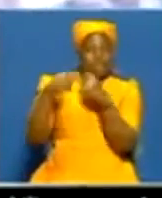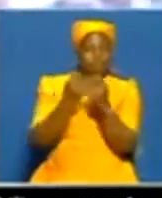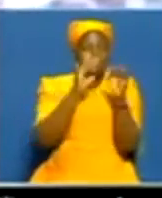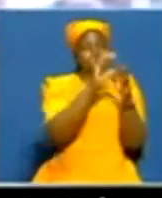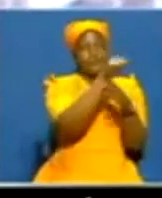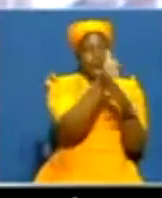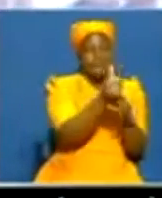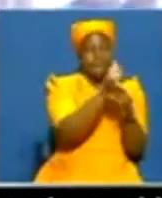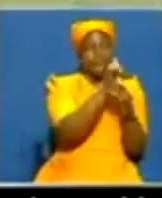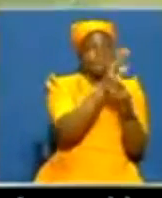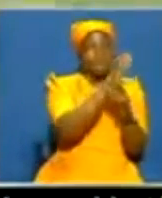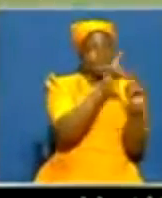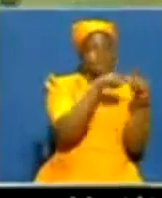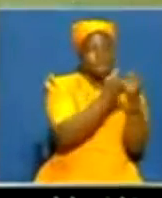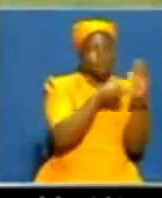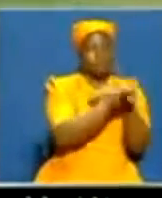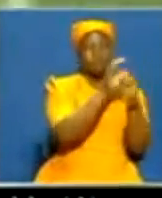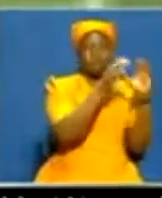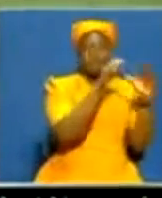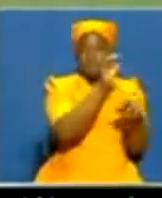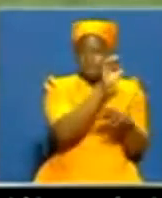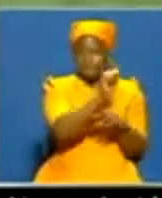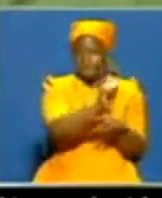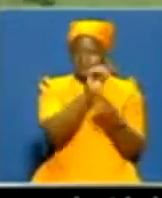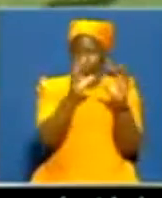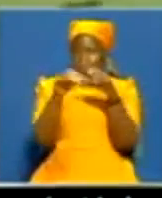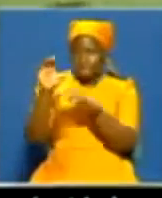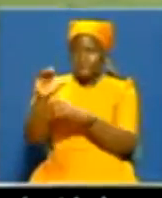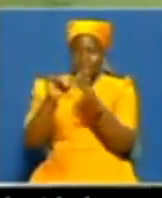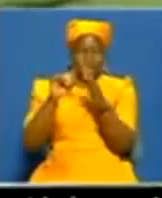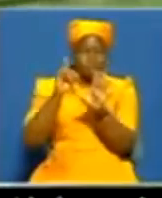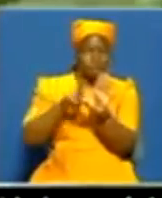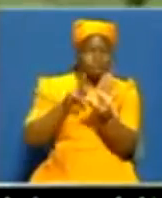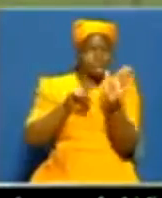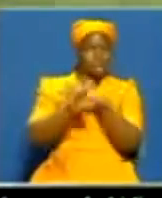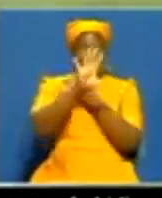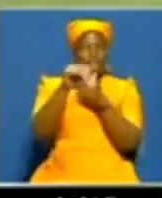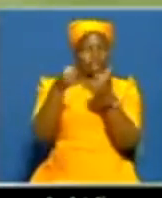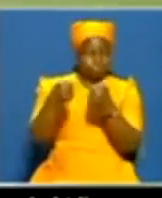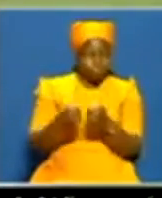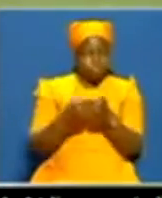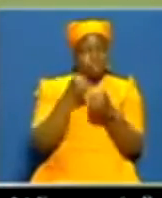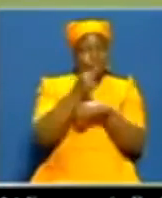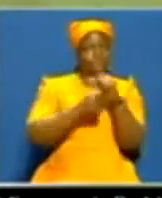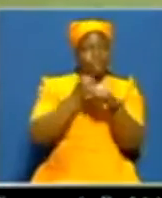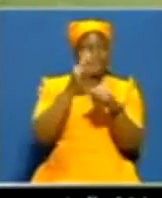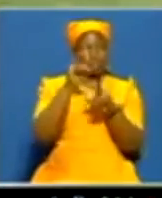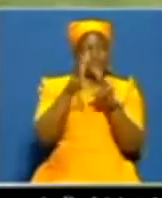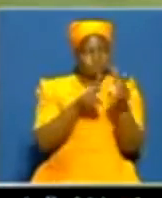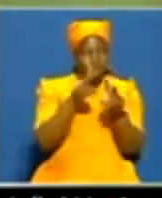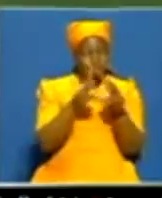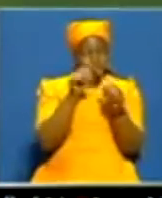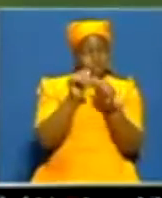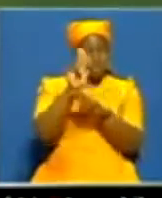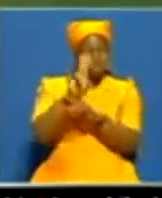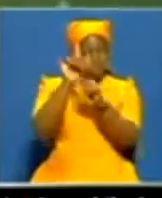kundi C kushiriki kinyang'anyiro cha Bara Afrika mwaka 2022 ambacho pia kitatumiwa kama mechi za kufuzu kwa kombe la dunia mwaka